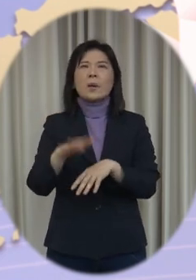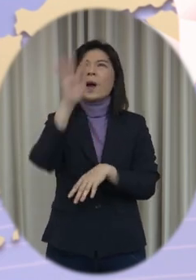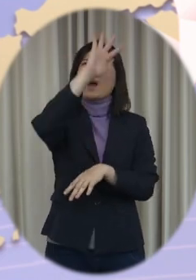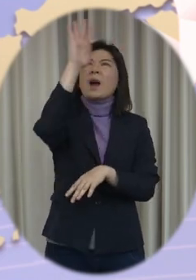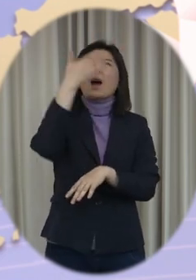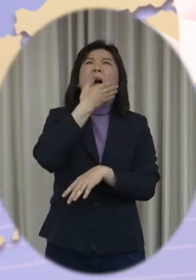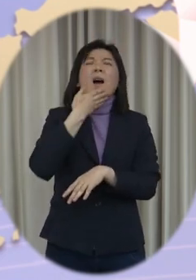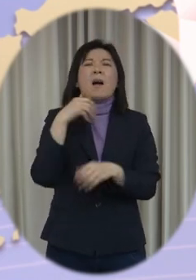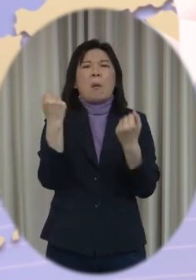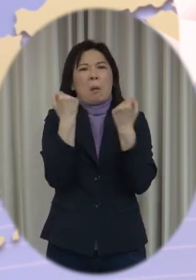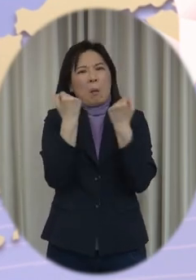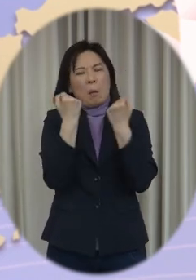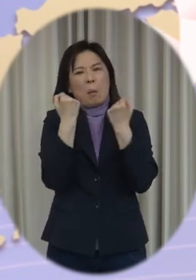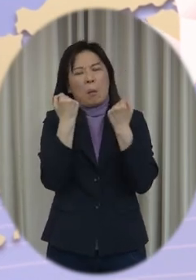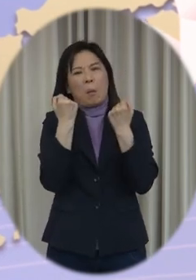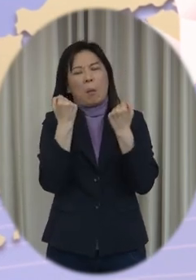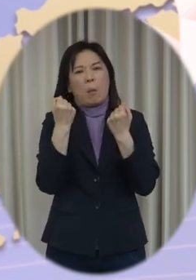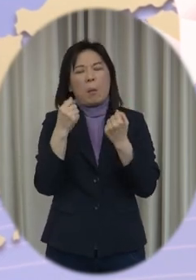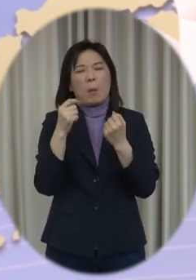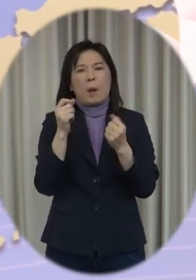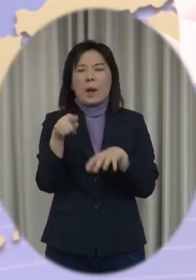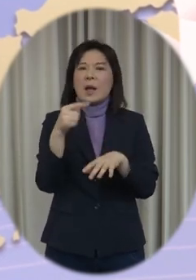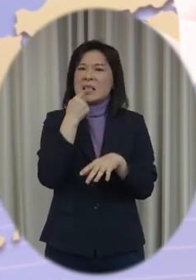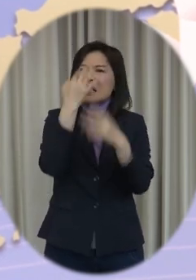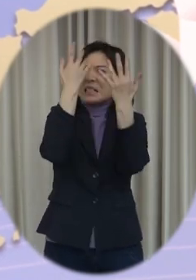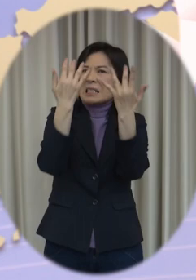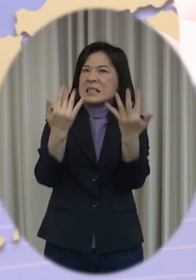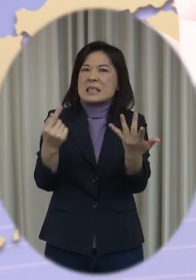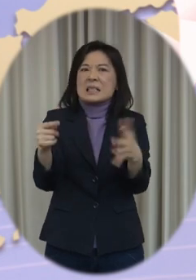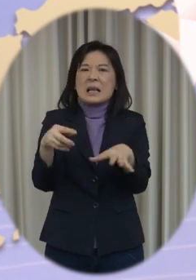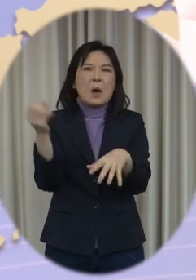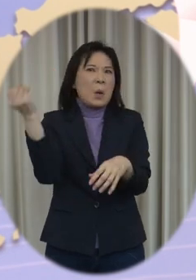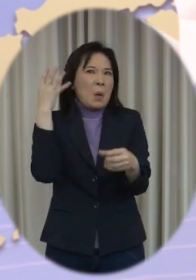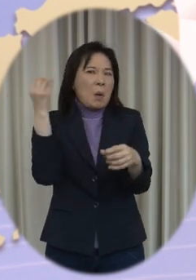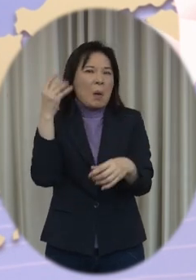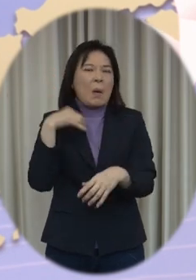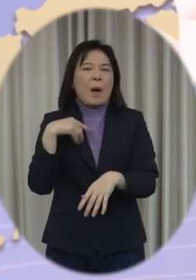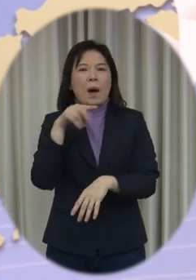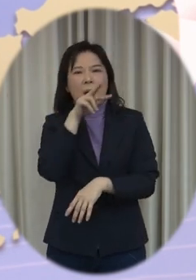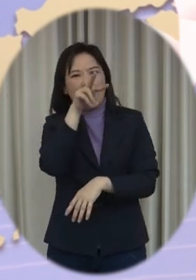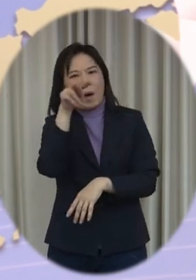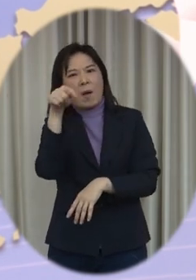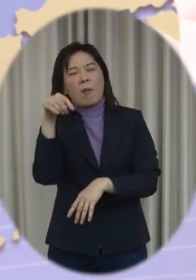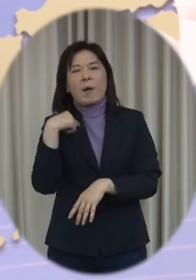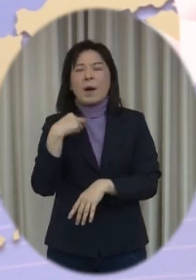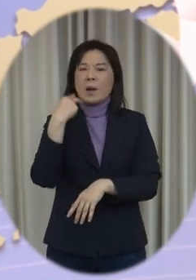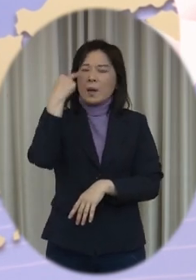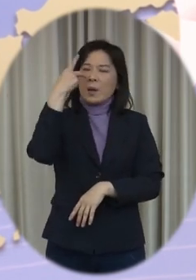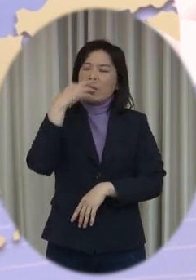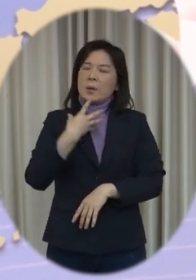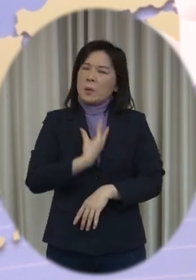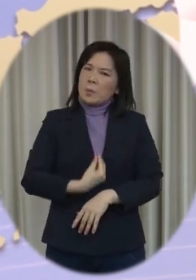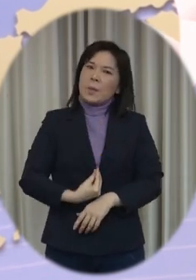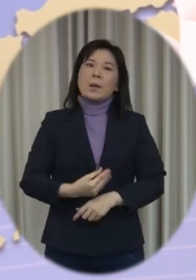寒冷等严重状况的消息，都让人感到心痛。让我们